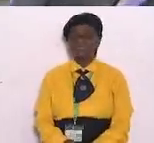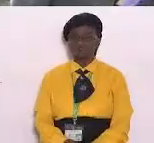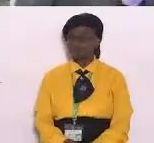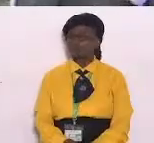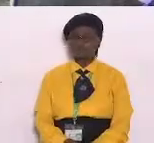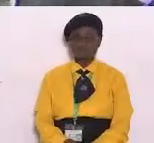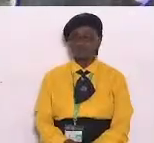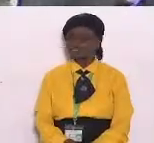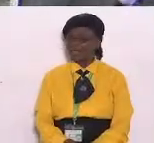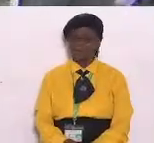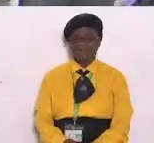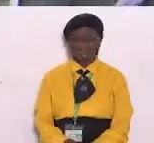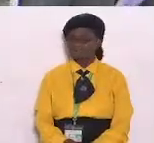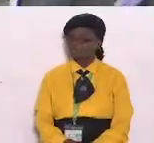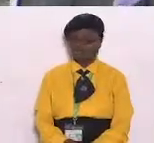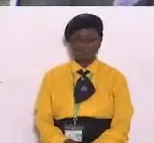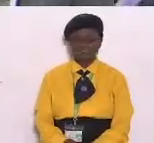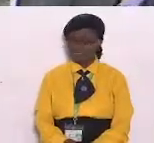vers